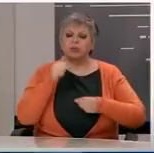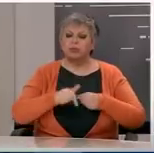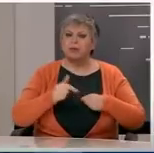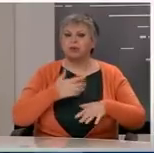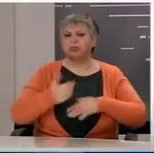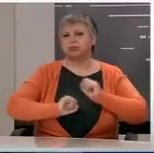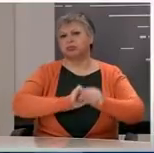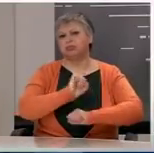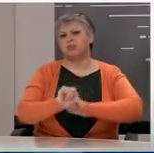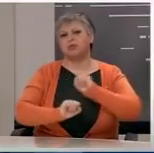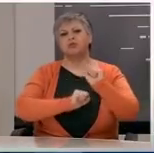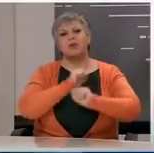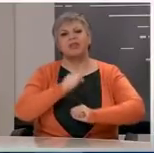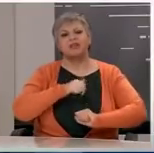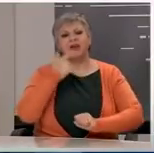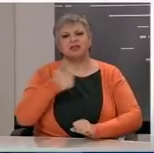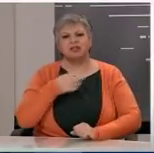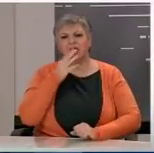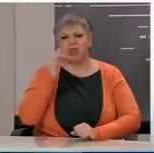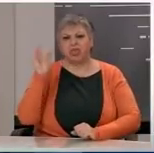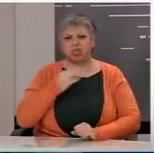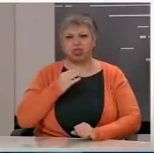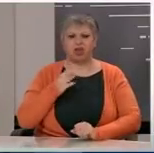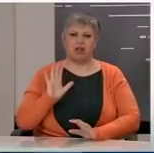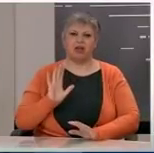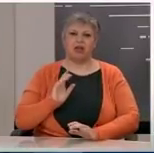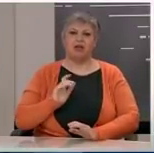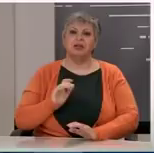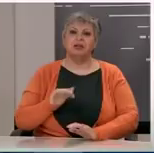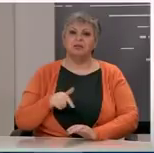επιχειρείτε να σπηλώσετε ανθρώπους. Με μία